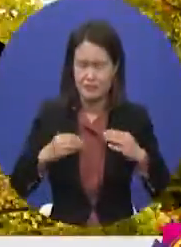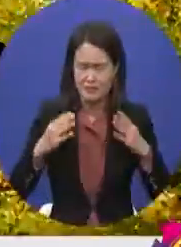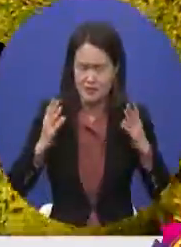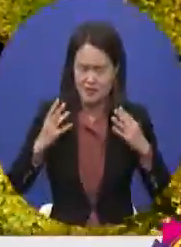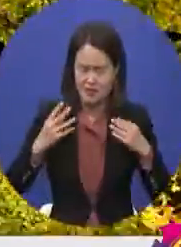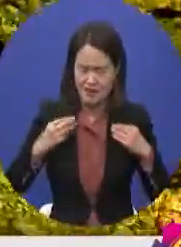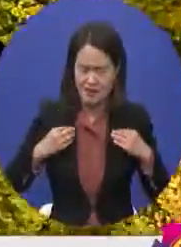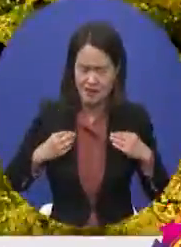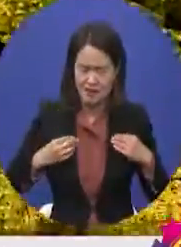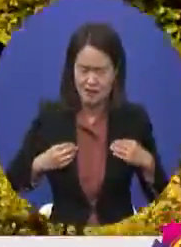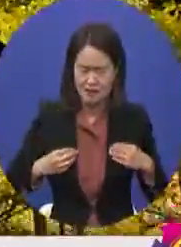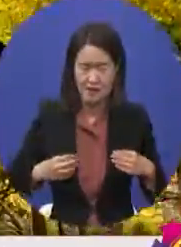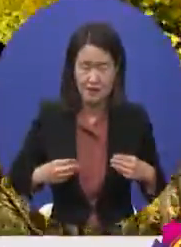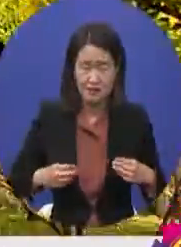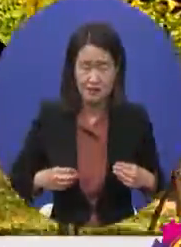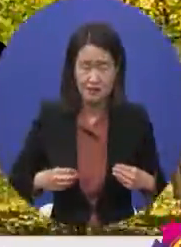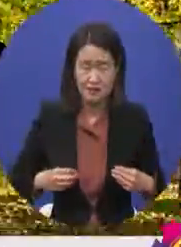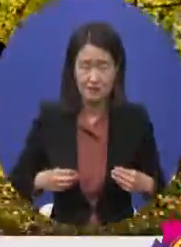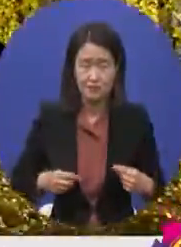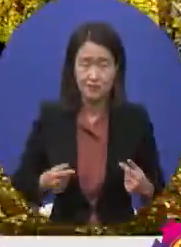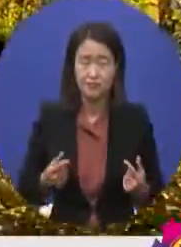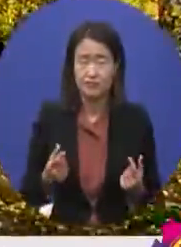적산이 흠뻑